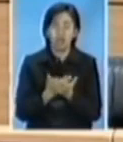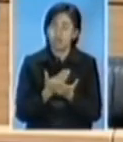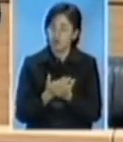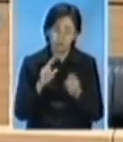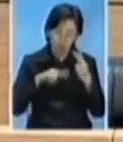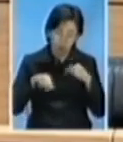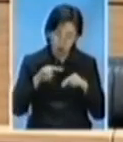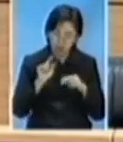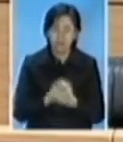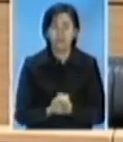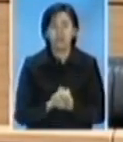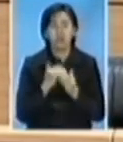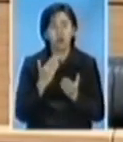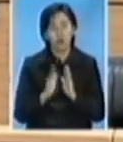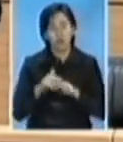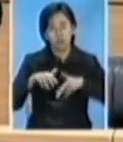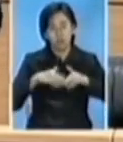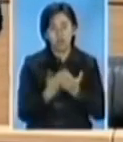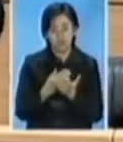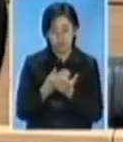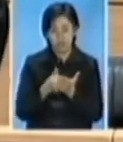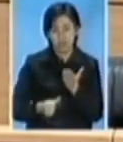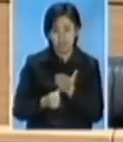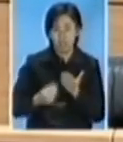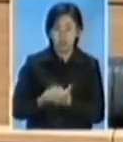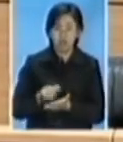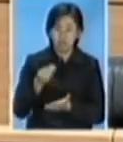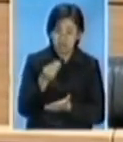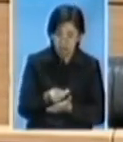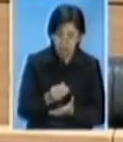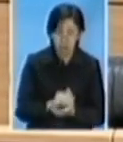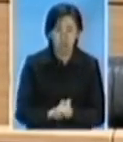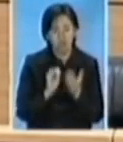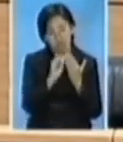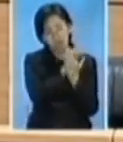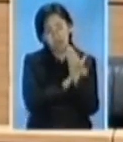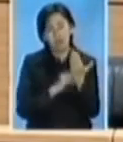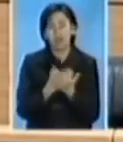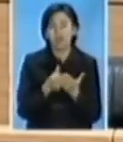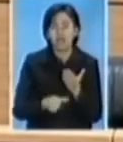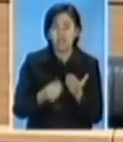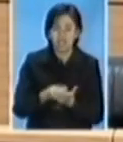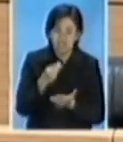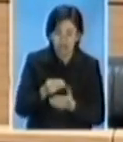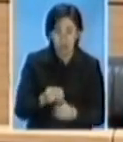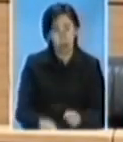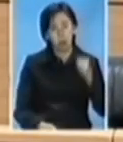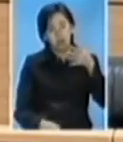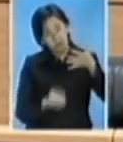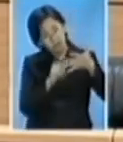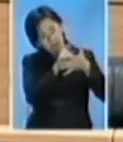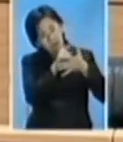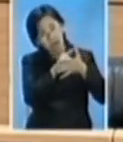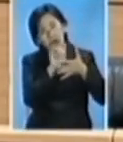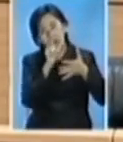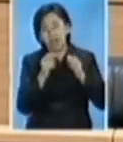ครับประชาชนต้องเสียภาษีจ่ายให้ตั้งในหนึ่งพื้นที่นี่นะครับจ่ายให้ 4-5 ชั้นครับชั้นที่